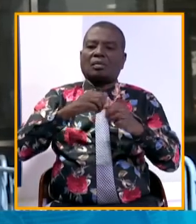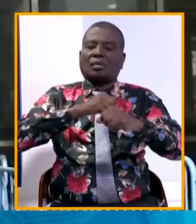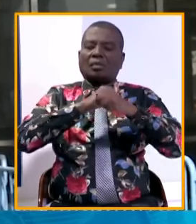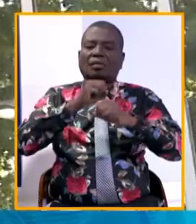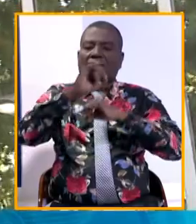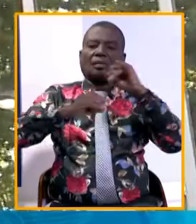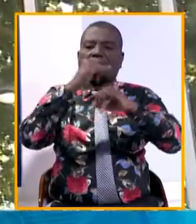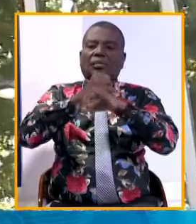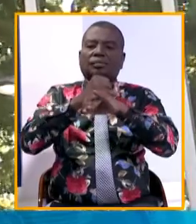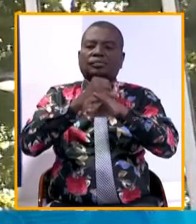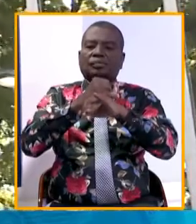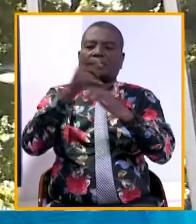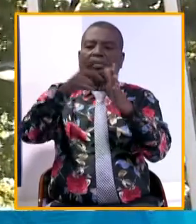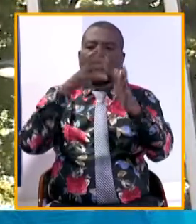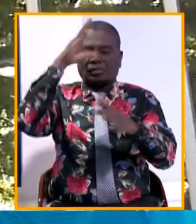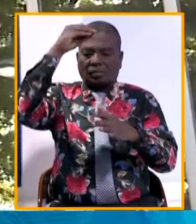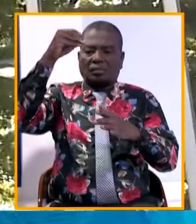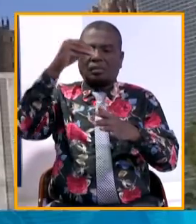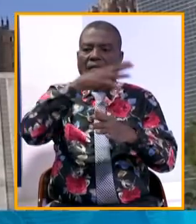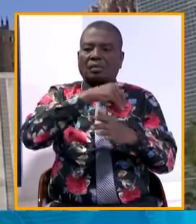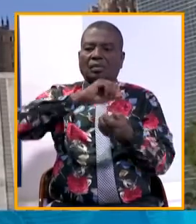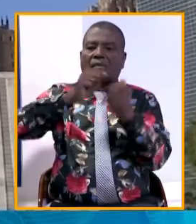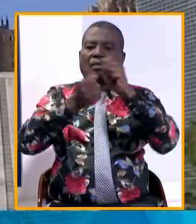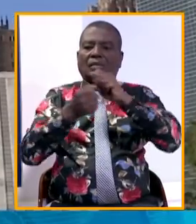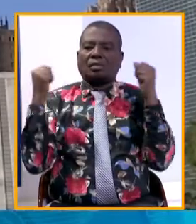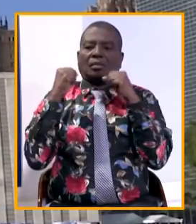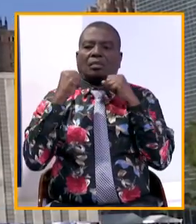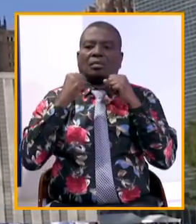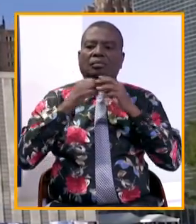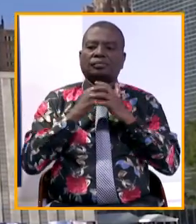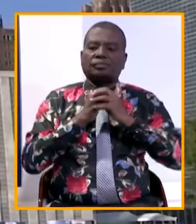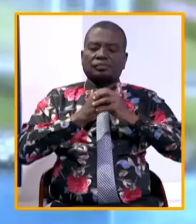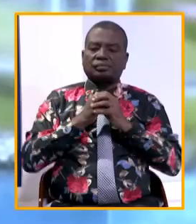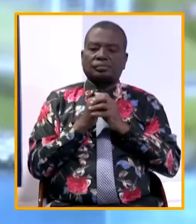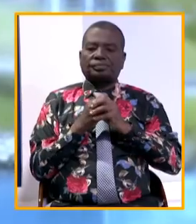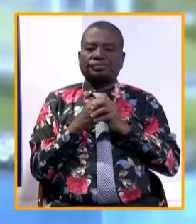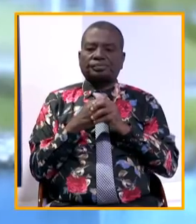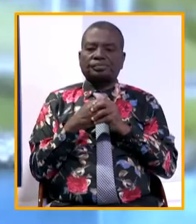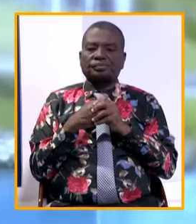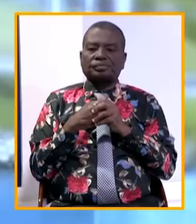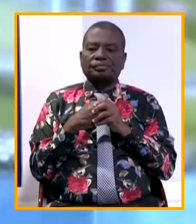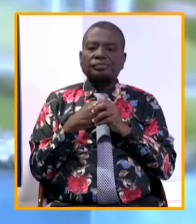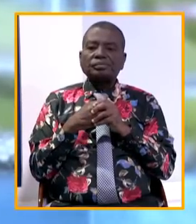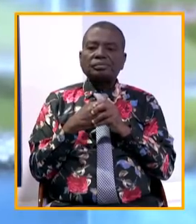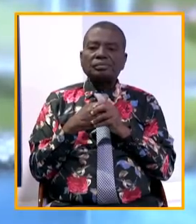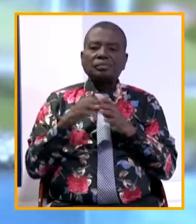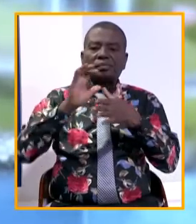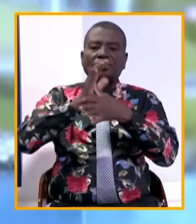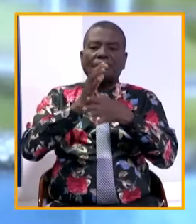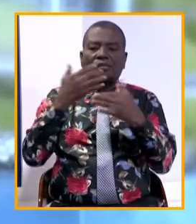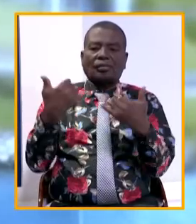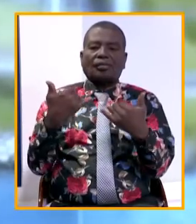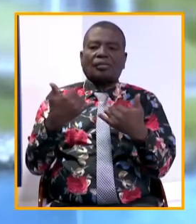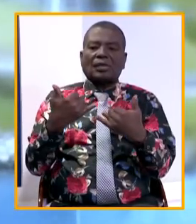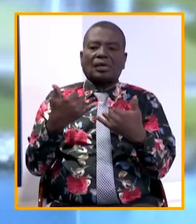sécurité internationale, les droits de l'homme et les changements climatiques. Des images à